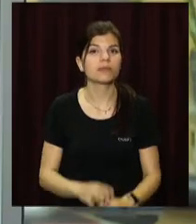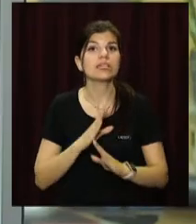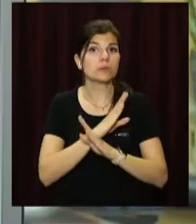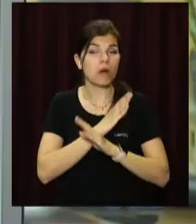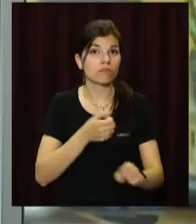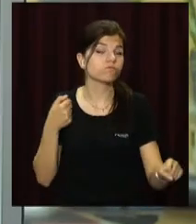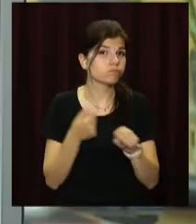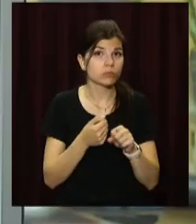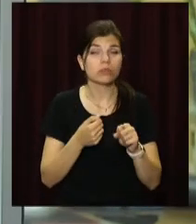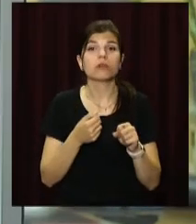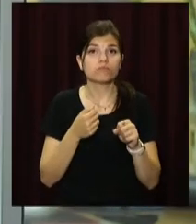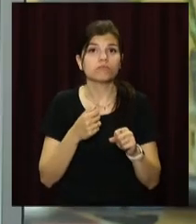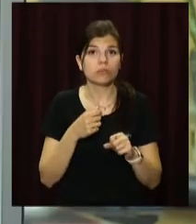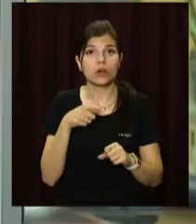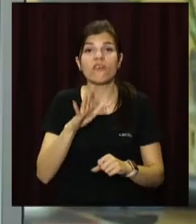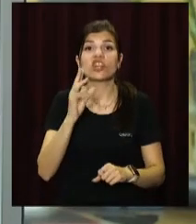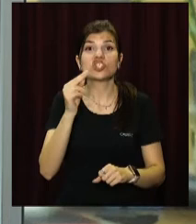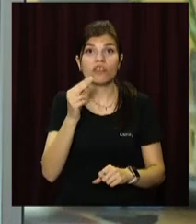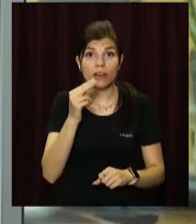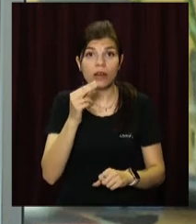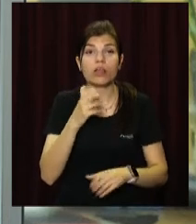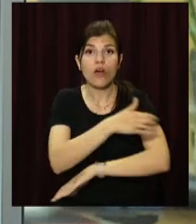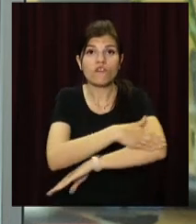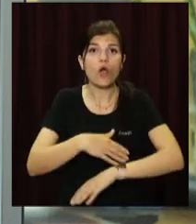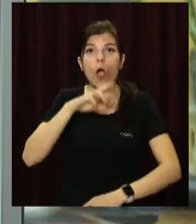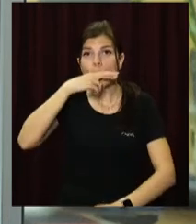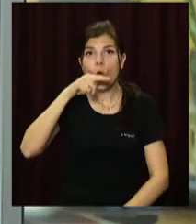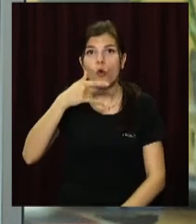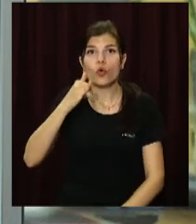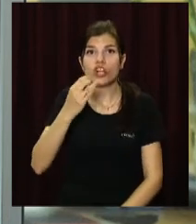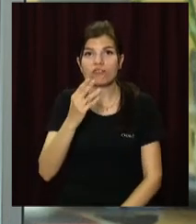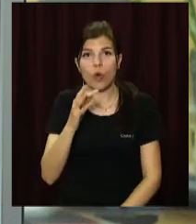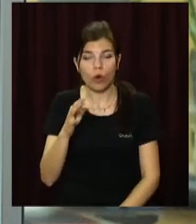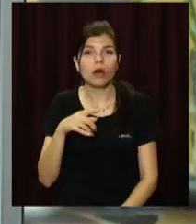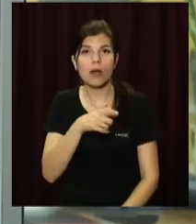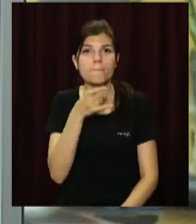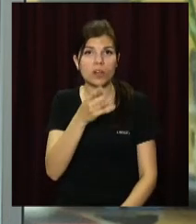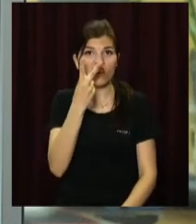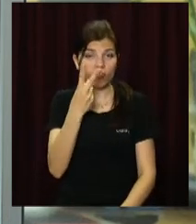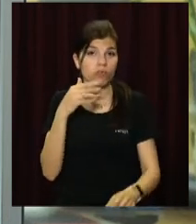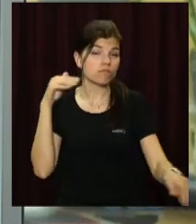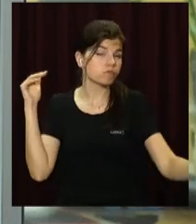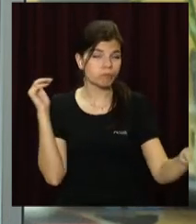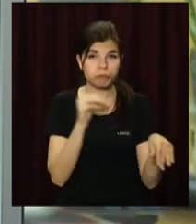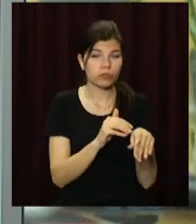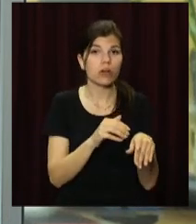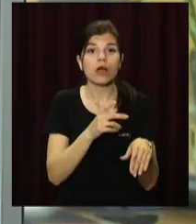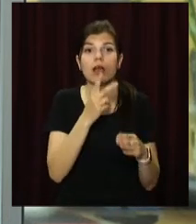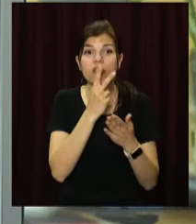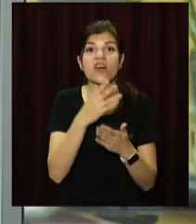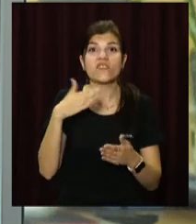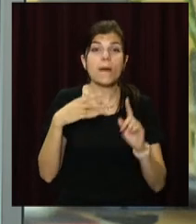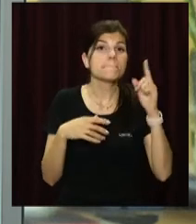Смертельна ДТП у середмісті. В четвер на вулиці Грушевського зіткнулися Lexus і Hyundai. Зважаючи на відео,